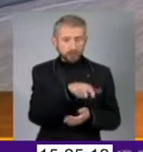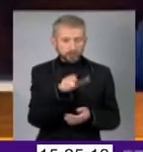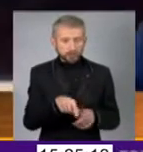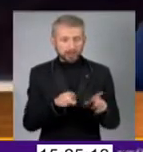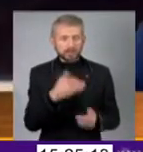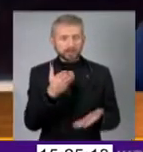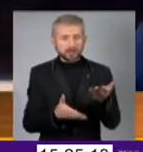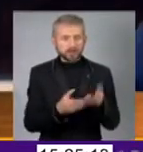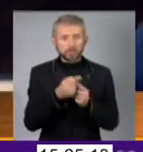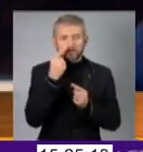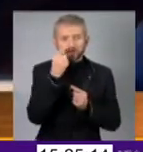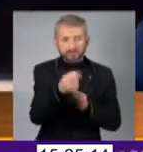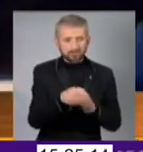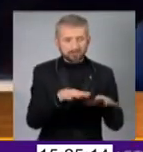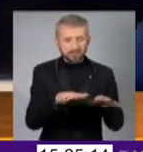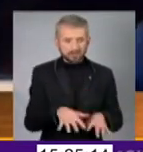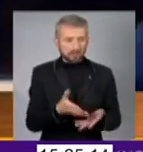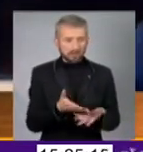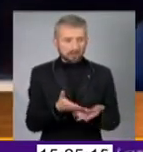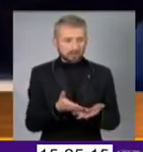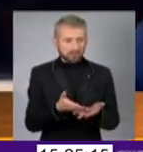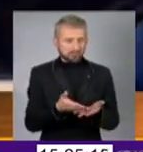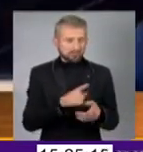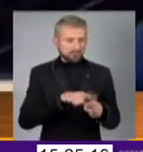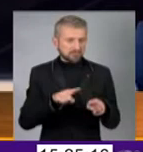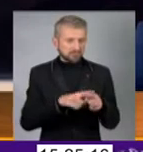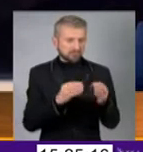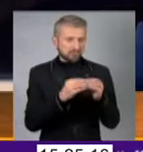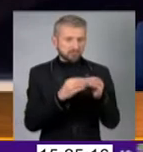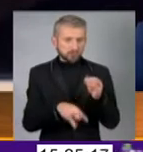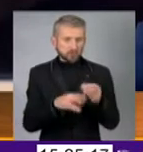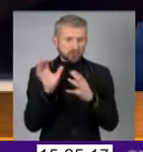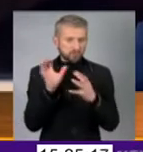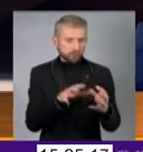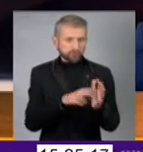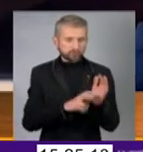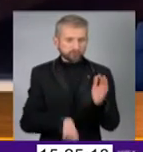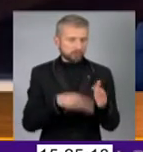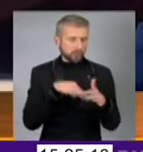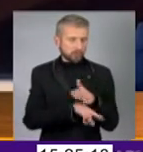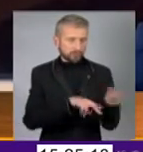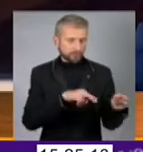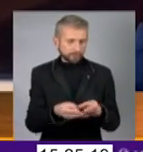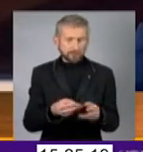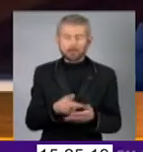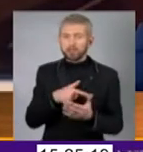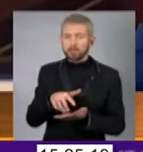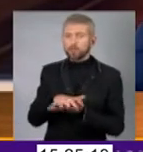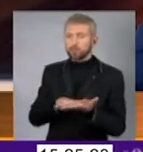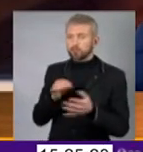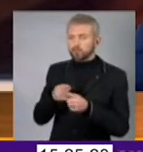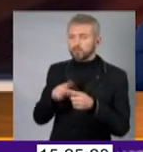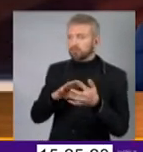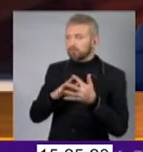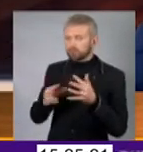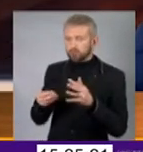якщо віддалених точок, це незначний проміжок часу, 10 хвилин, і автобусом ти вже на станції. Так, пане Вадиме, ми продовжимо ще обов'язково цю розмову. Про метро не